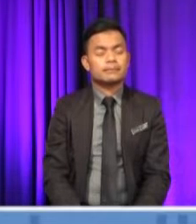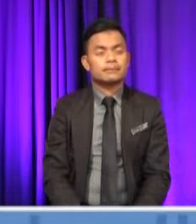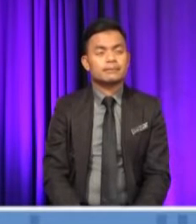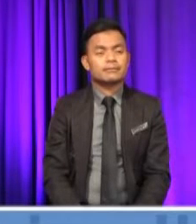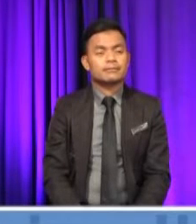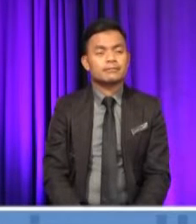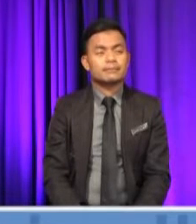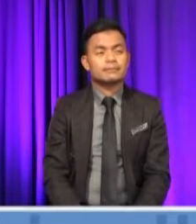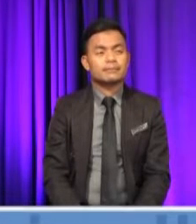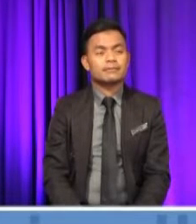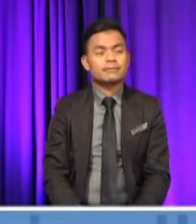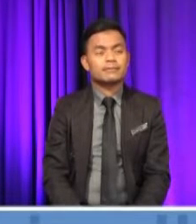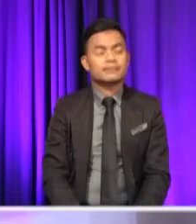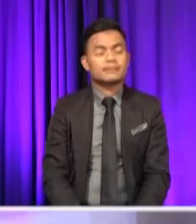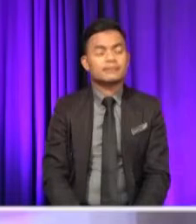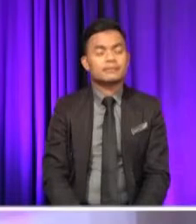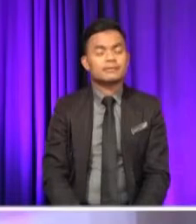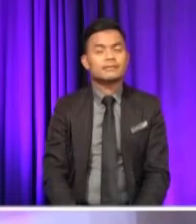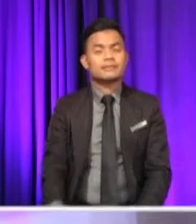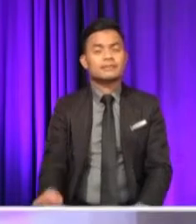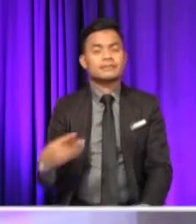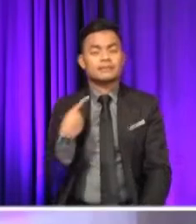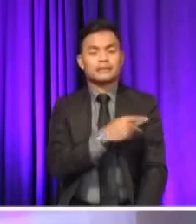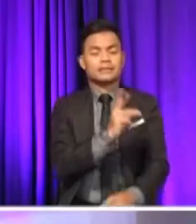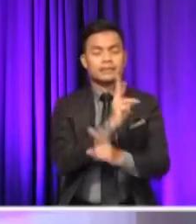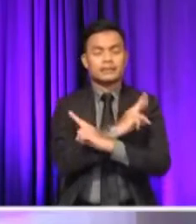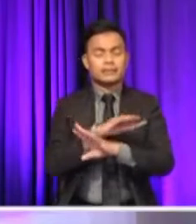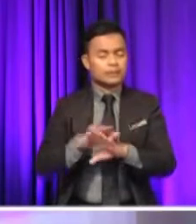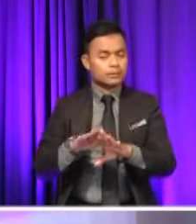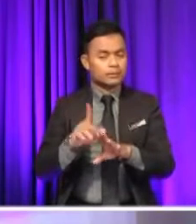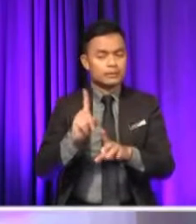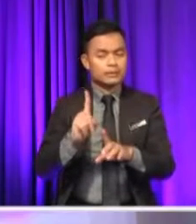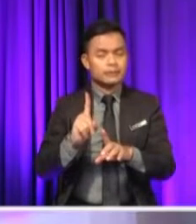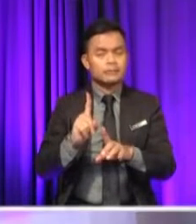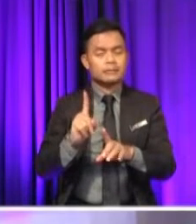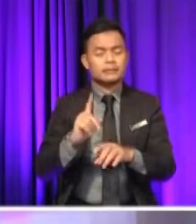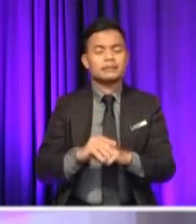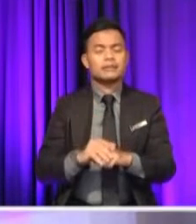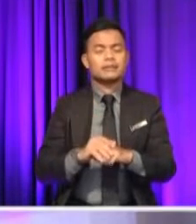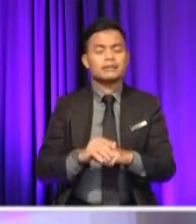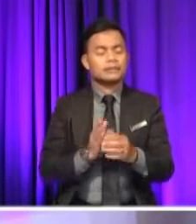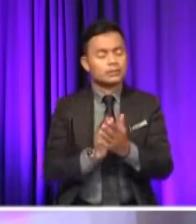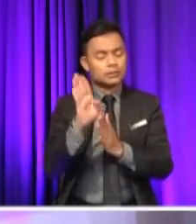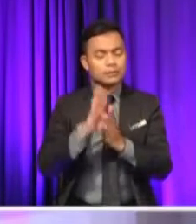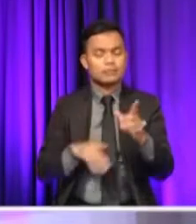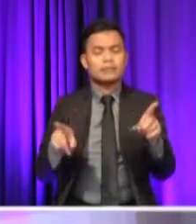Aina tak kisah ya. Okey, baik. Jadi kita nak berehat seketika. Jangan ke mana-mana. Teruskan bersama dengan kami dalam Sukses